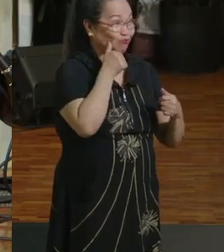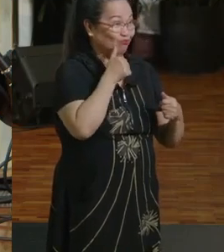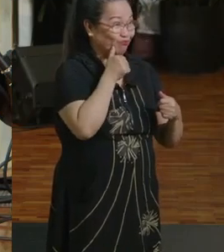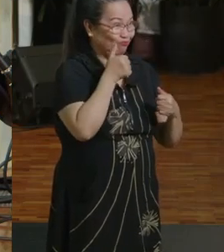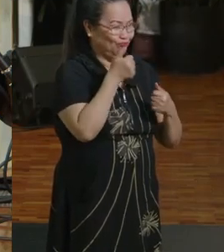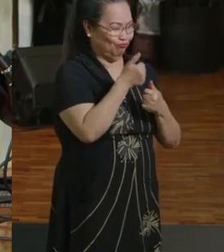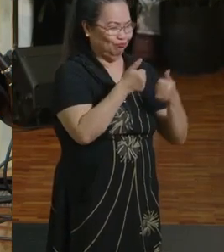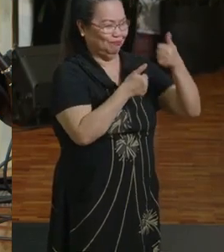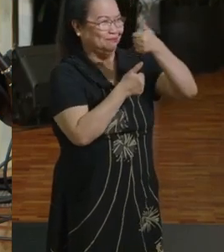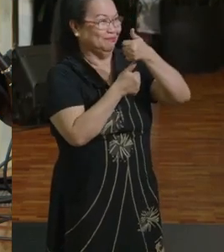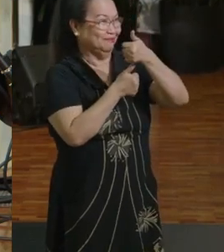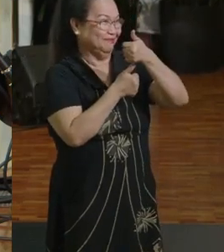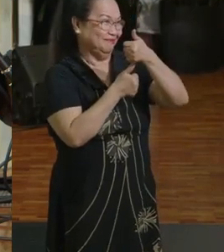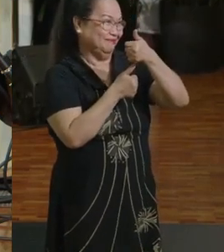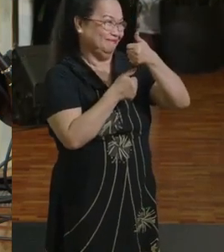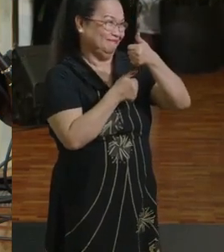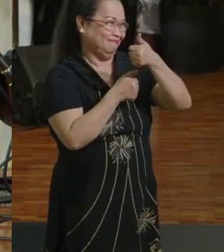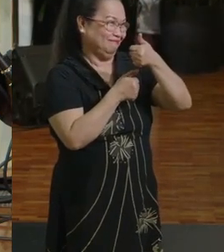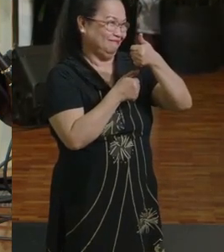lalaki. Alam nyo,